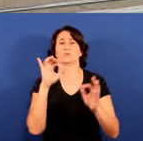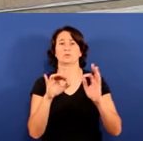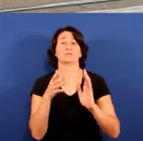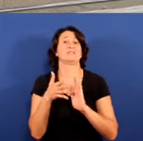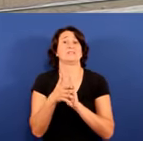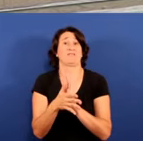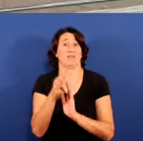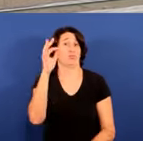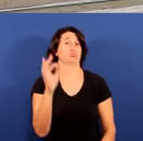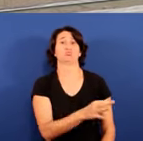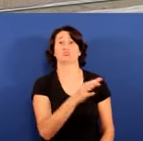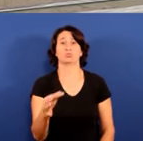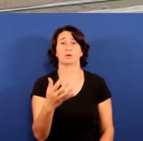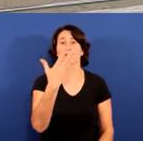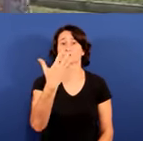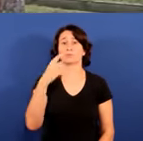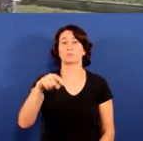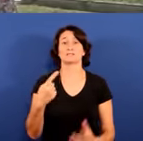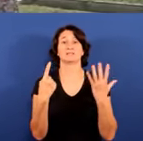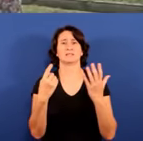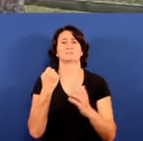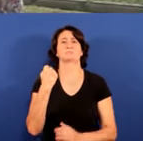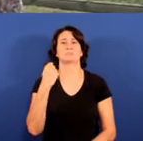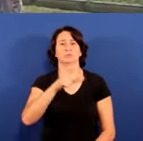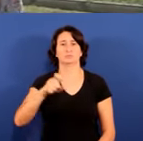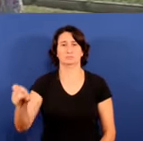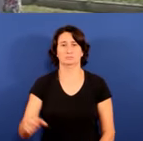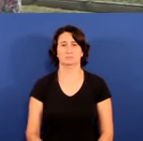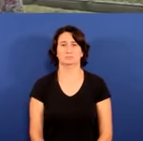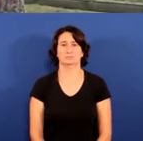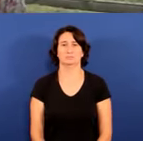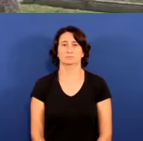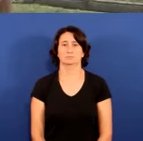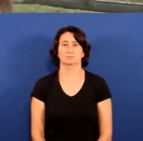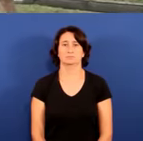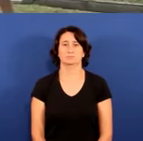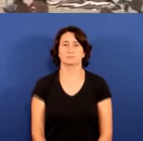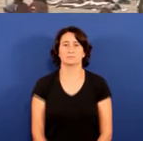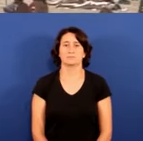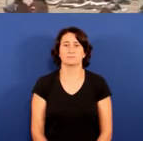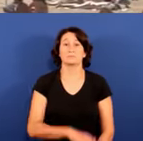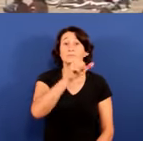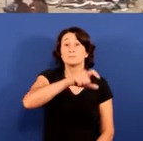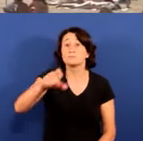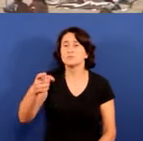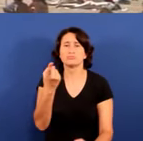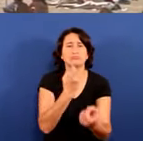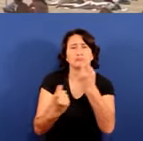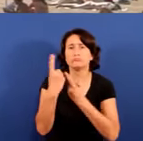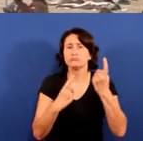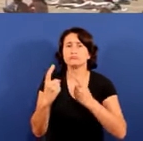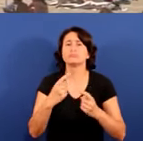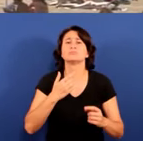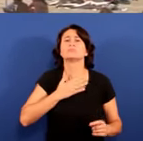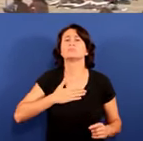denez, erabiltzaileak oso pozik egon dira eskainitako zerbitzuekin. Eta azkenik, aurten, jende askoz gehiago